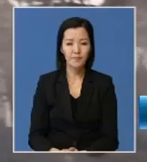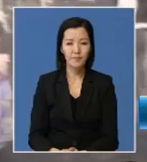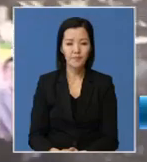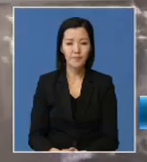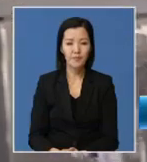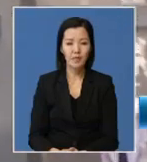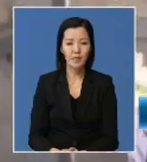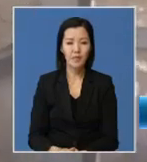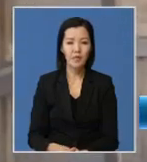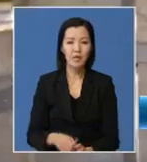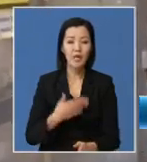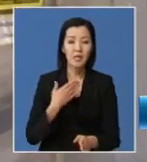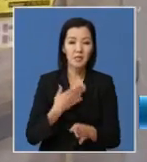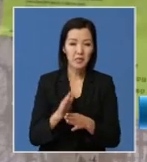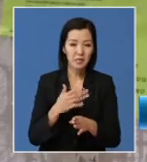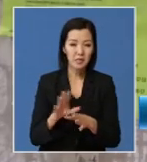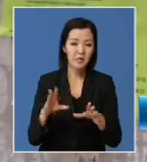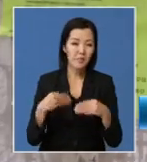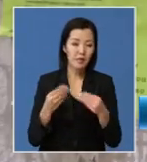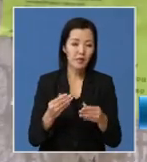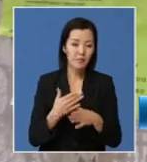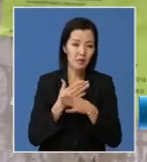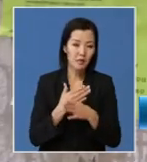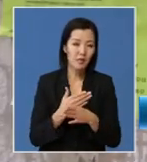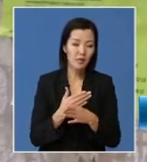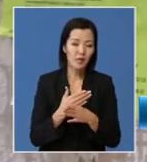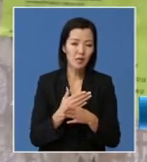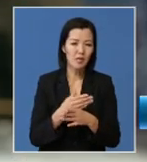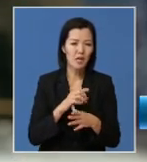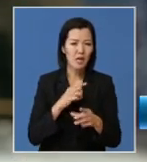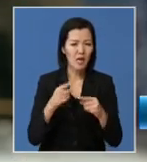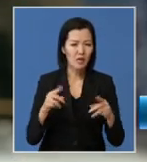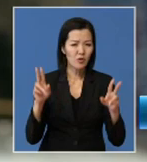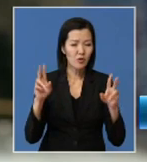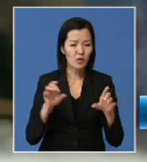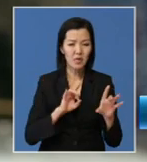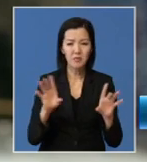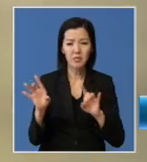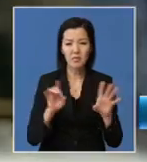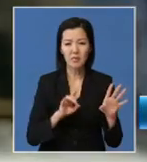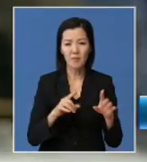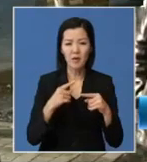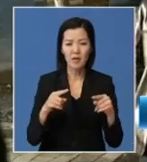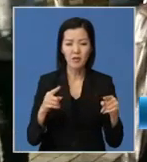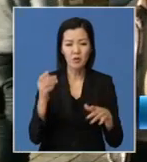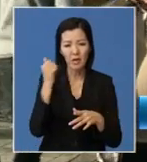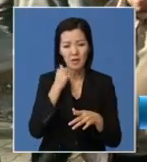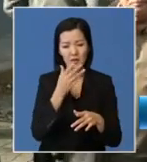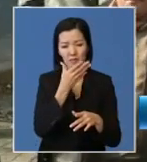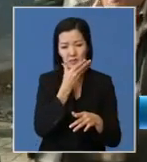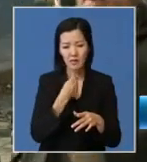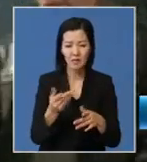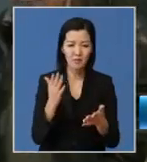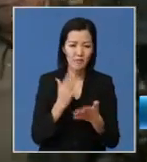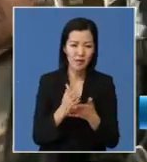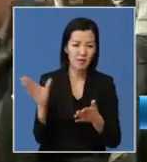Жылдам несие рәсімдейміз, сатушы іздейміз, жұмыс қажет. Мұнда жарнаманың түр-түрін табасыз. Сәні де, түрі де бірінен бірі озып тұр. Алайда